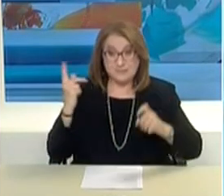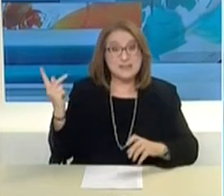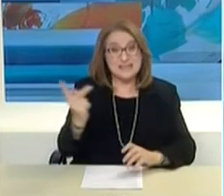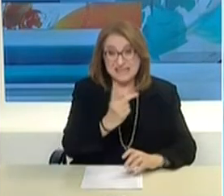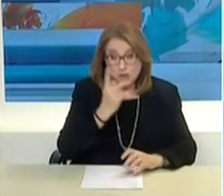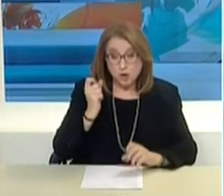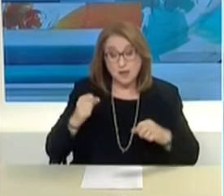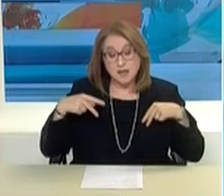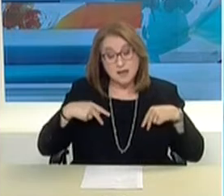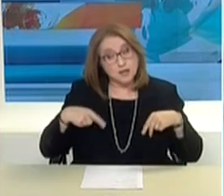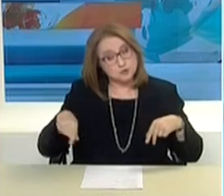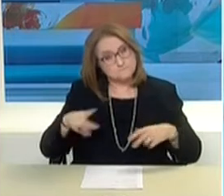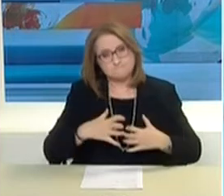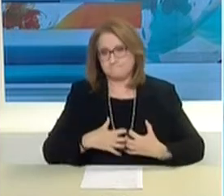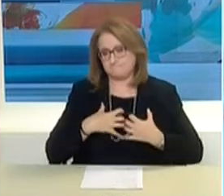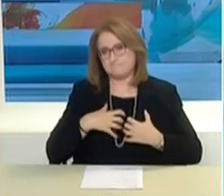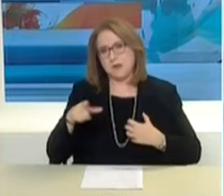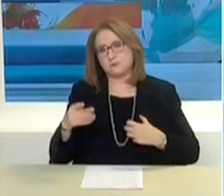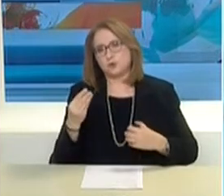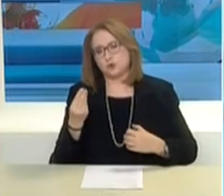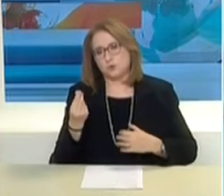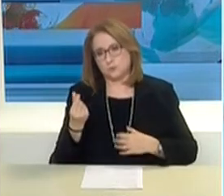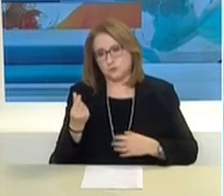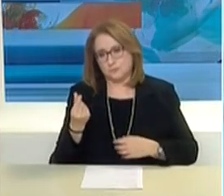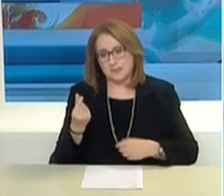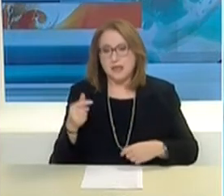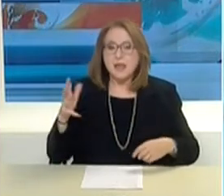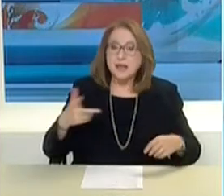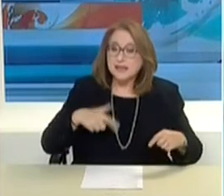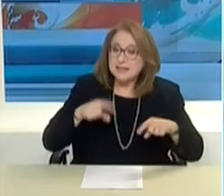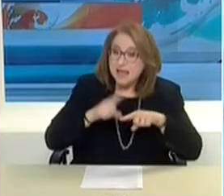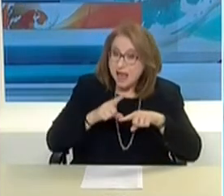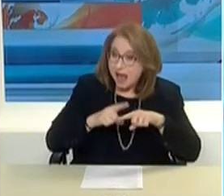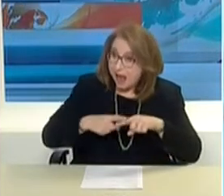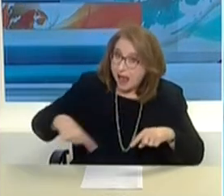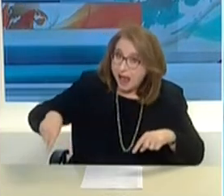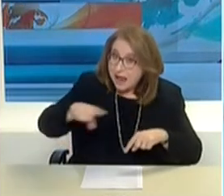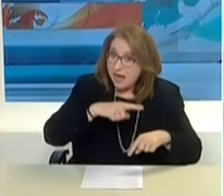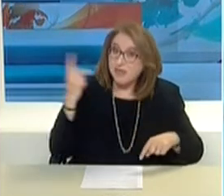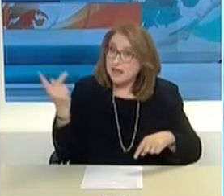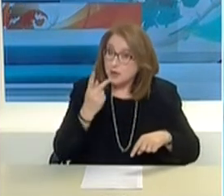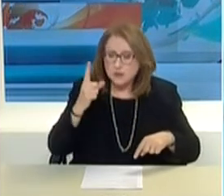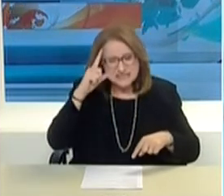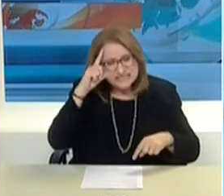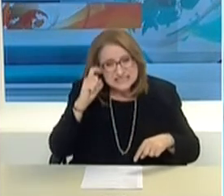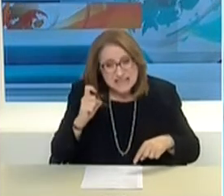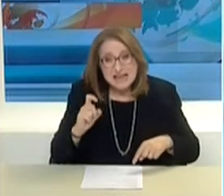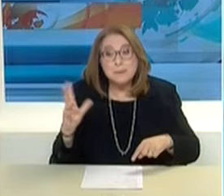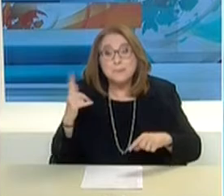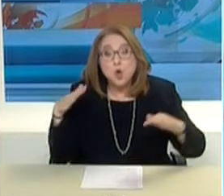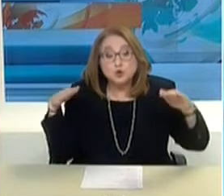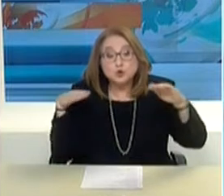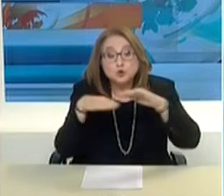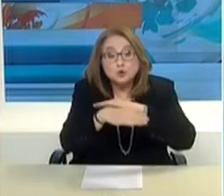την πολιτεία. Και η ελληνική πολιτεία και γνώριζε και γνωρίζει και θα συνεχίσει να γνωρίζει ποια οχήματα περνούν τα